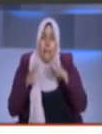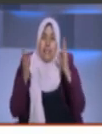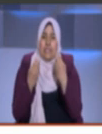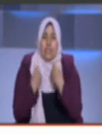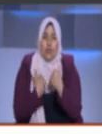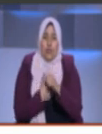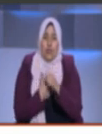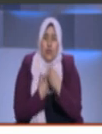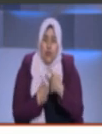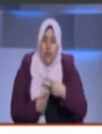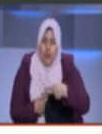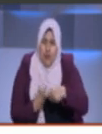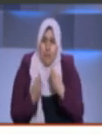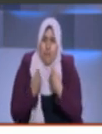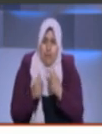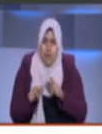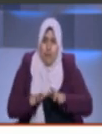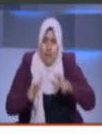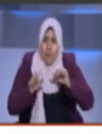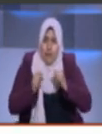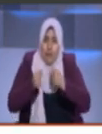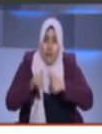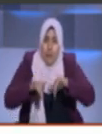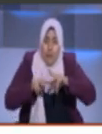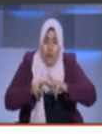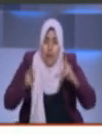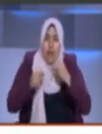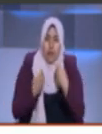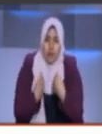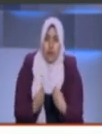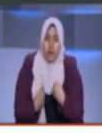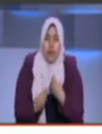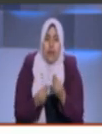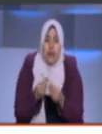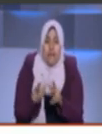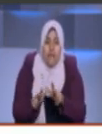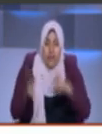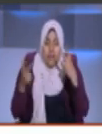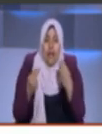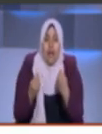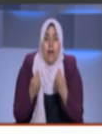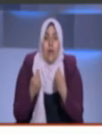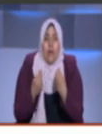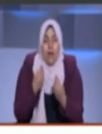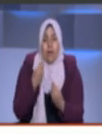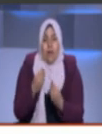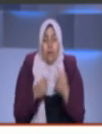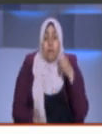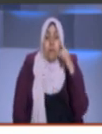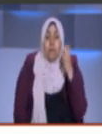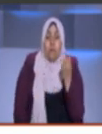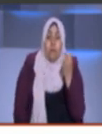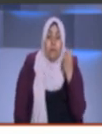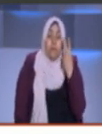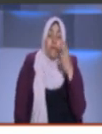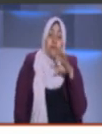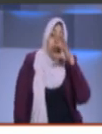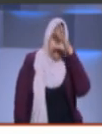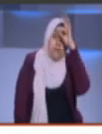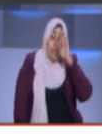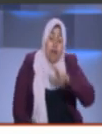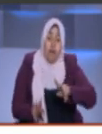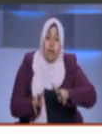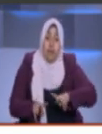أرادت هذه الدول أن تخفف القيود فيجب أن تكون تخفيف هذه القيود تدريجيا. من المتوقع في حال تخفيف